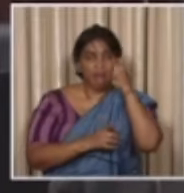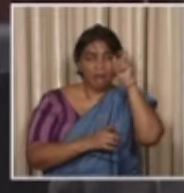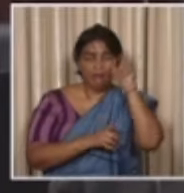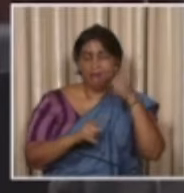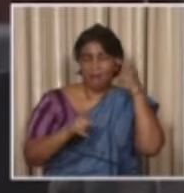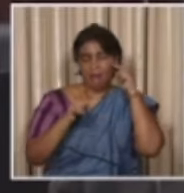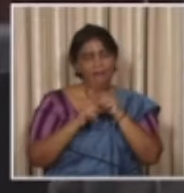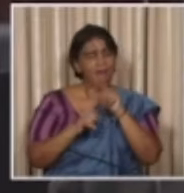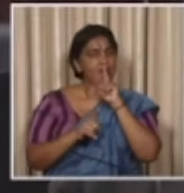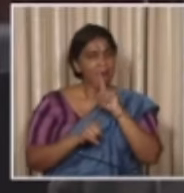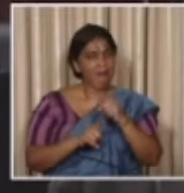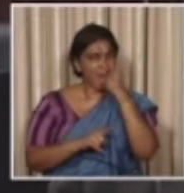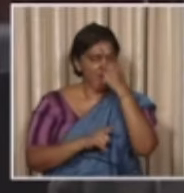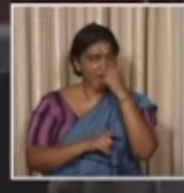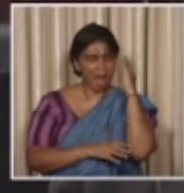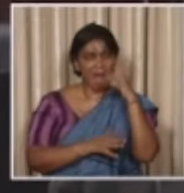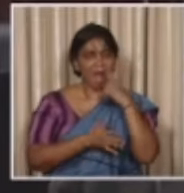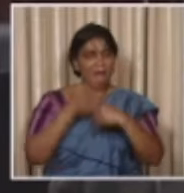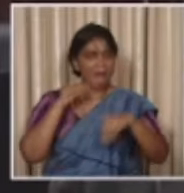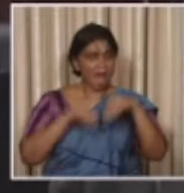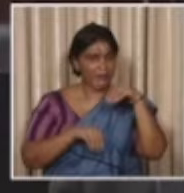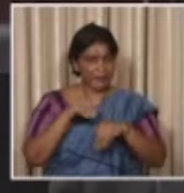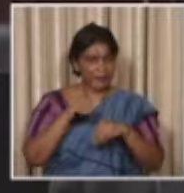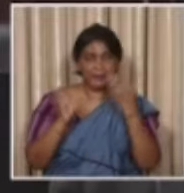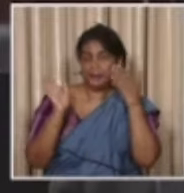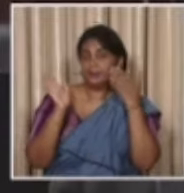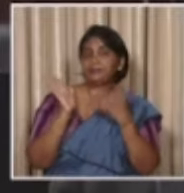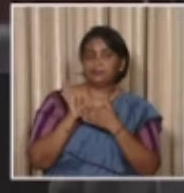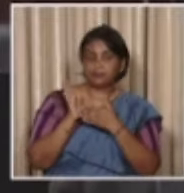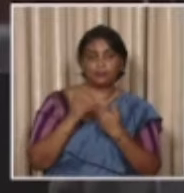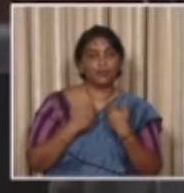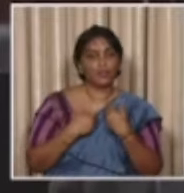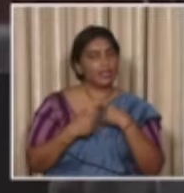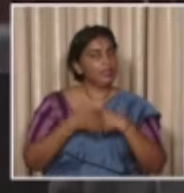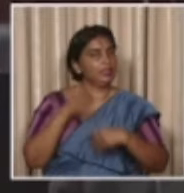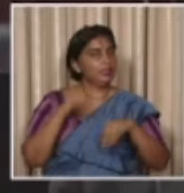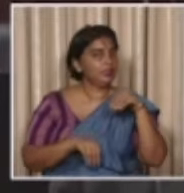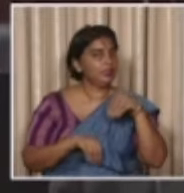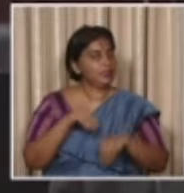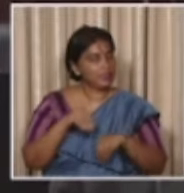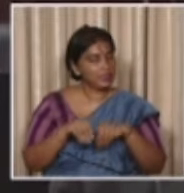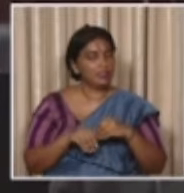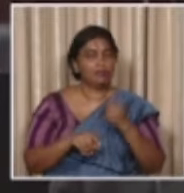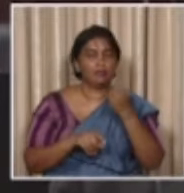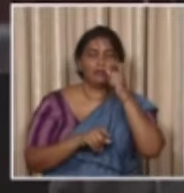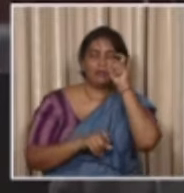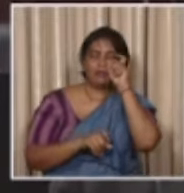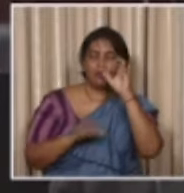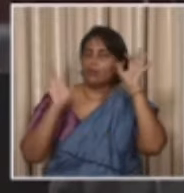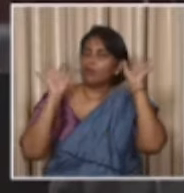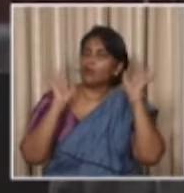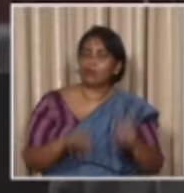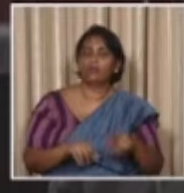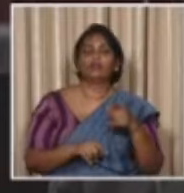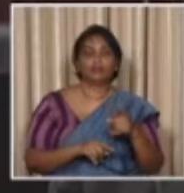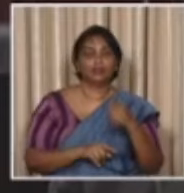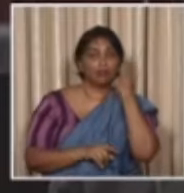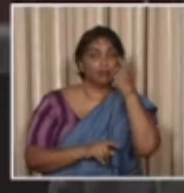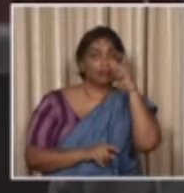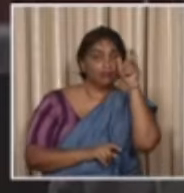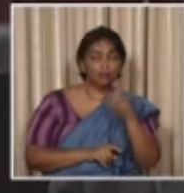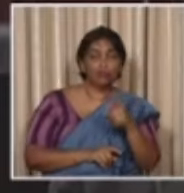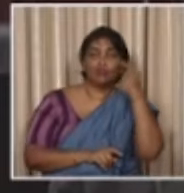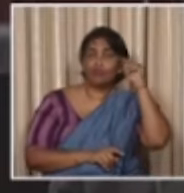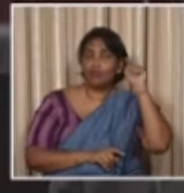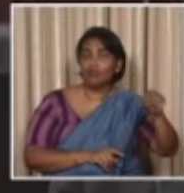කරනවා. කතෝලික ඡන්ද කුට්ටිය දිහා බලාගෙන අපේ දේශපාලකයොත් සෙවිල්ලක් බැලිල්ලක් නැතුව මහමොලකරුවෙක්